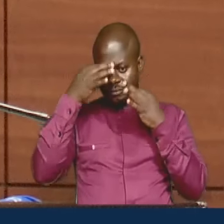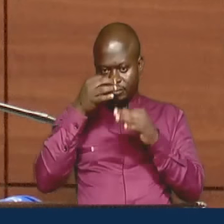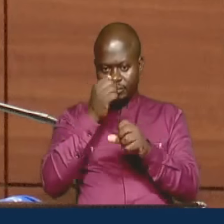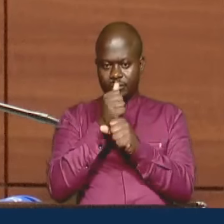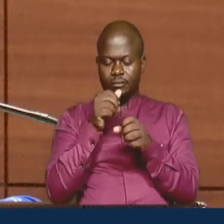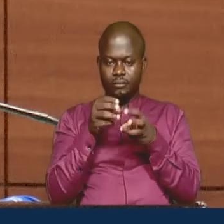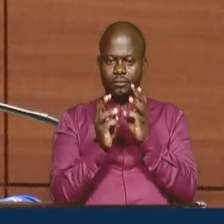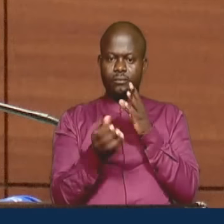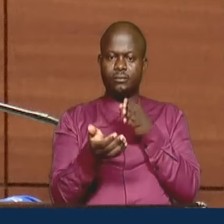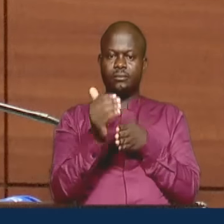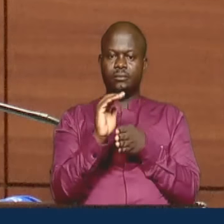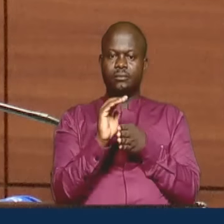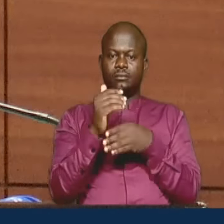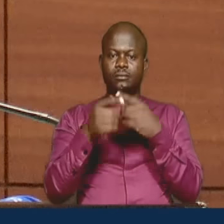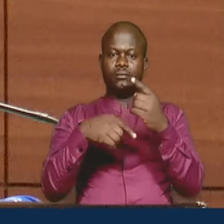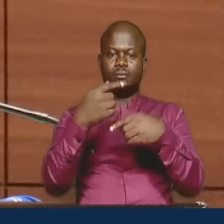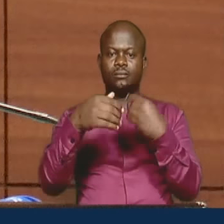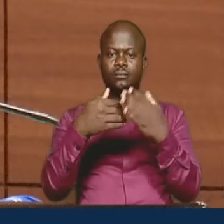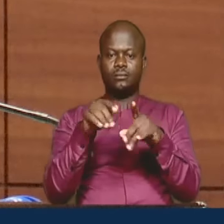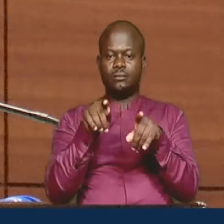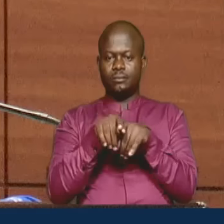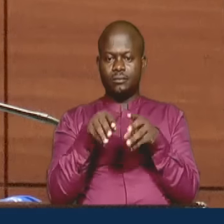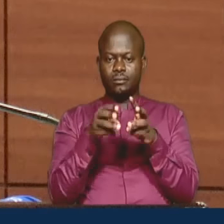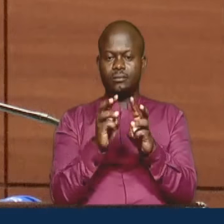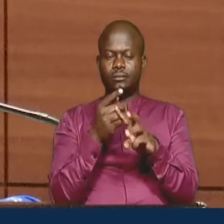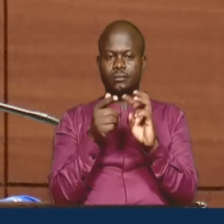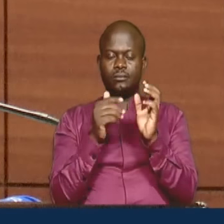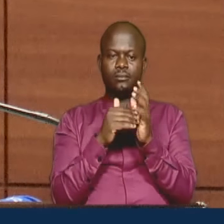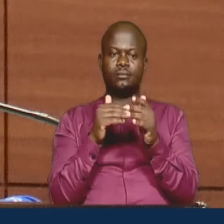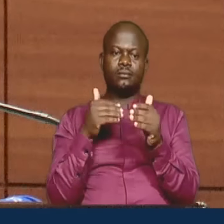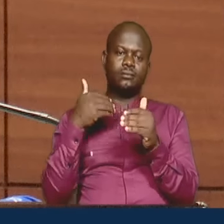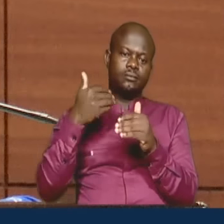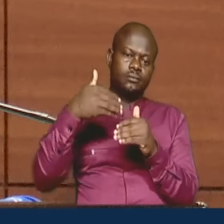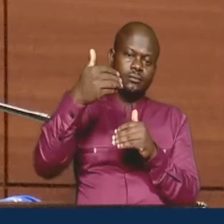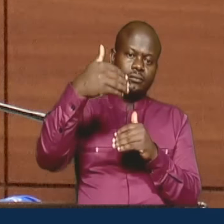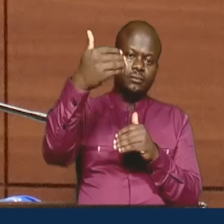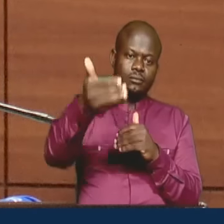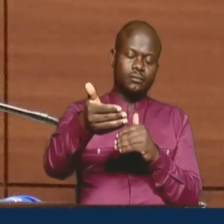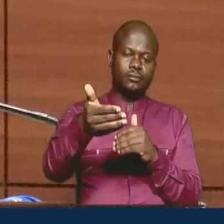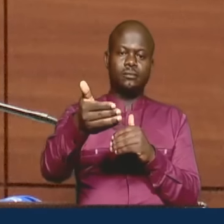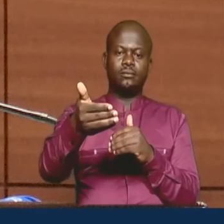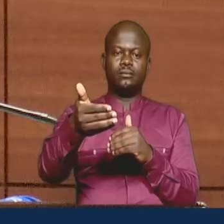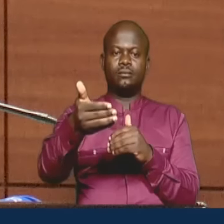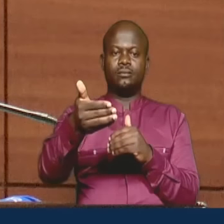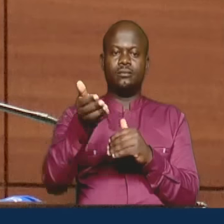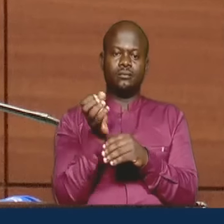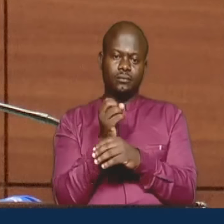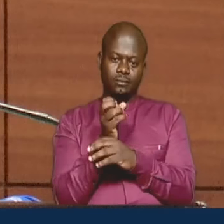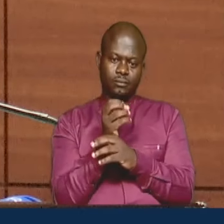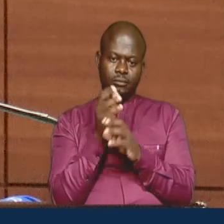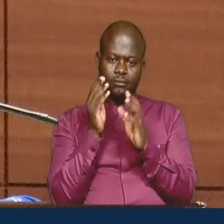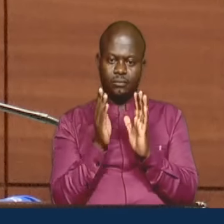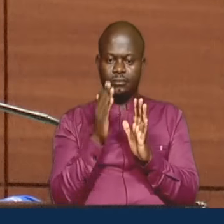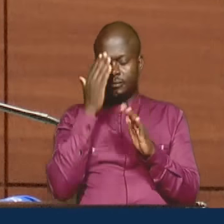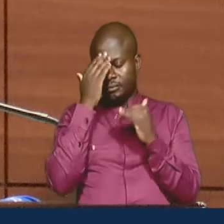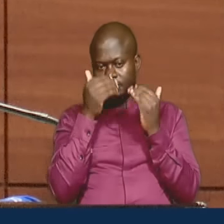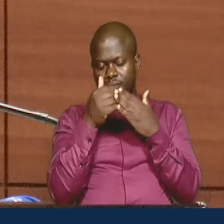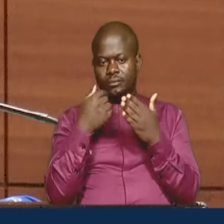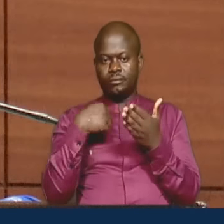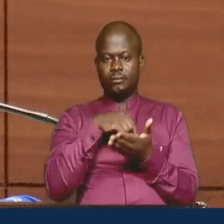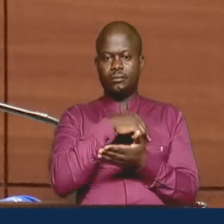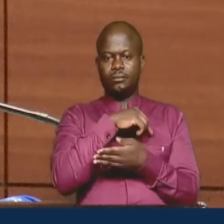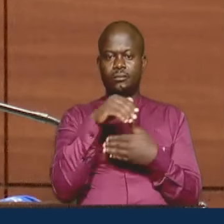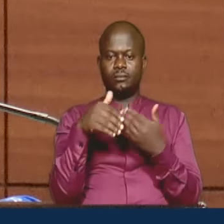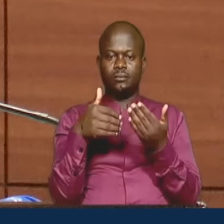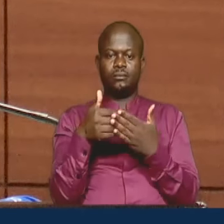kinyamwuga mukomereza aho kandi mujye muhora iteka mugirana inama kuko bizabafasha